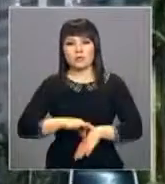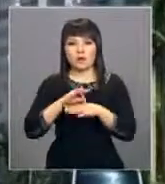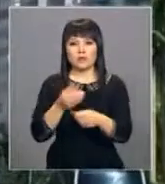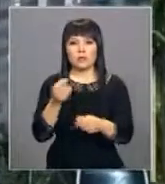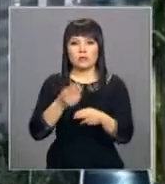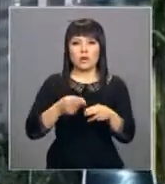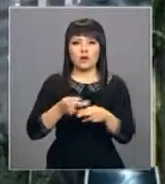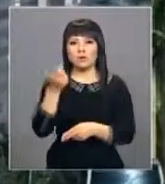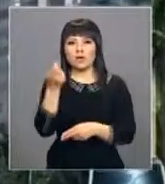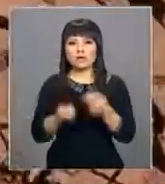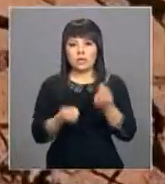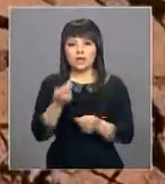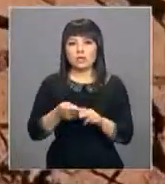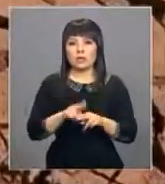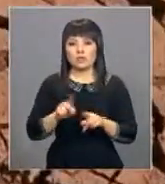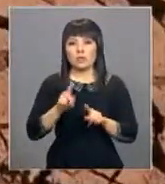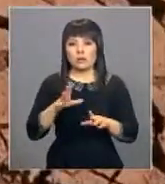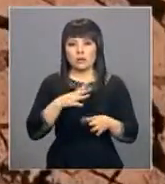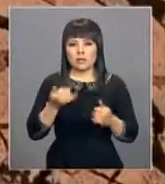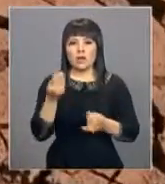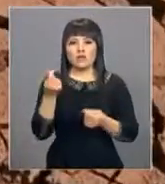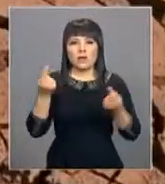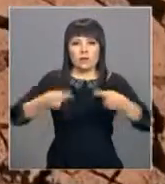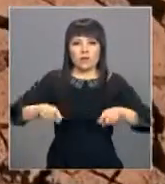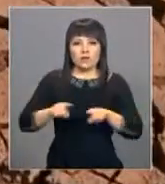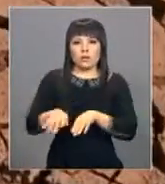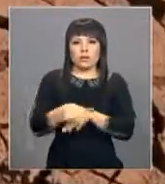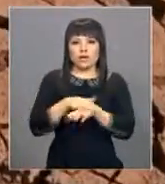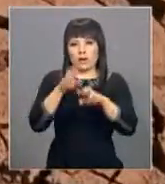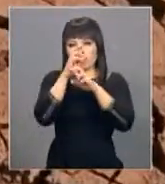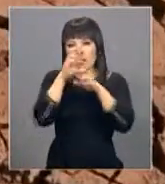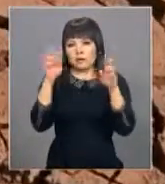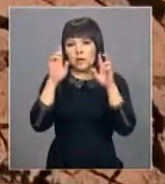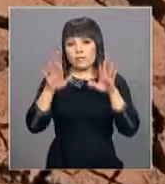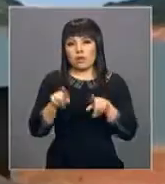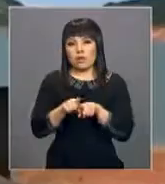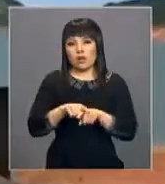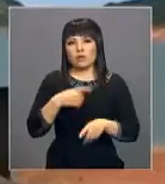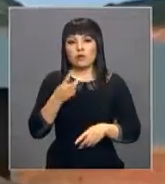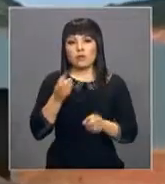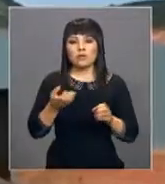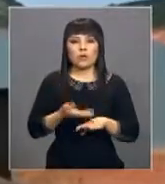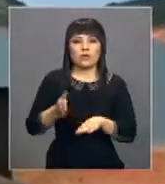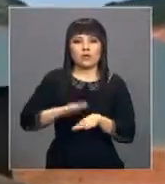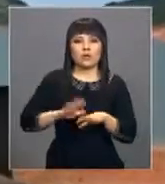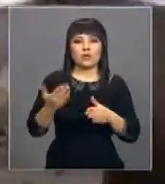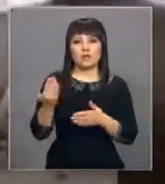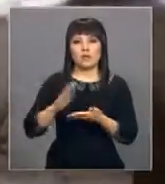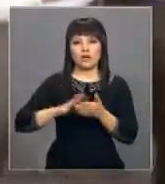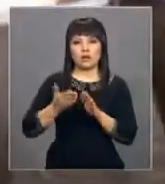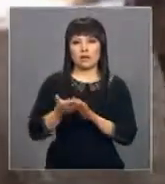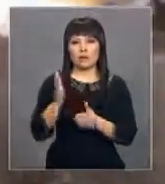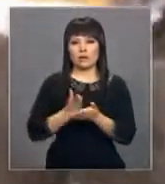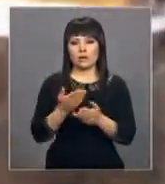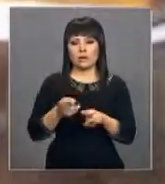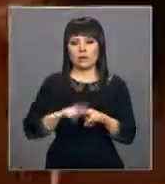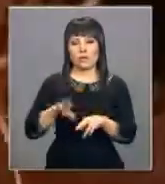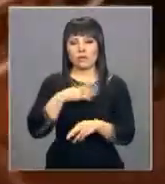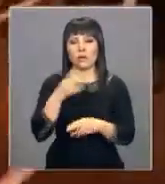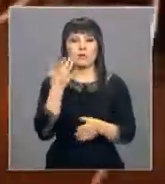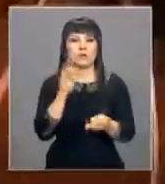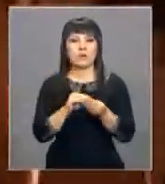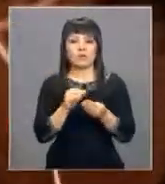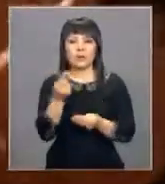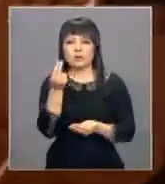бағасының құлдырауы онсыз да қуаңшылық пен инфляцияға тап болған Бразилияға өте ауыр тиді. Билік өкілдерінің айтуынша, егер баға төмен